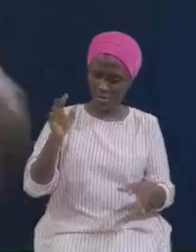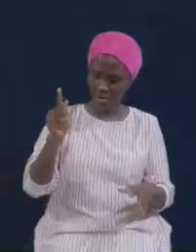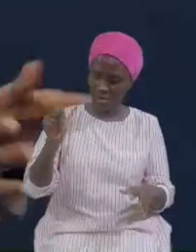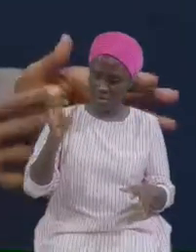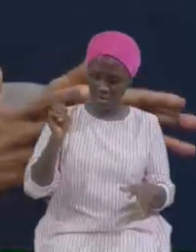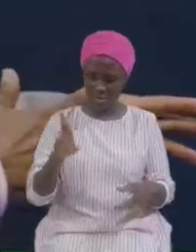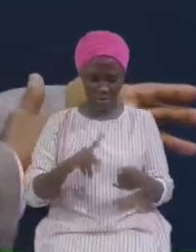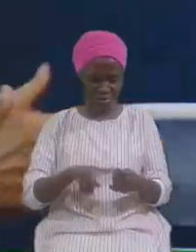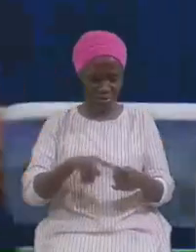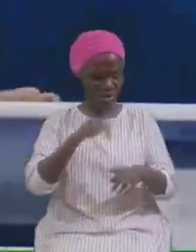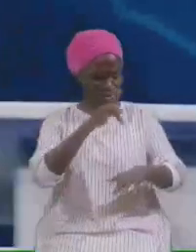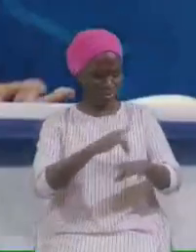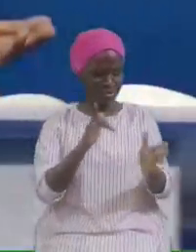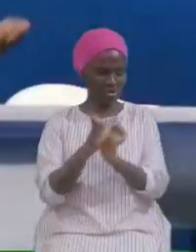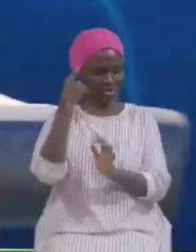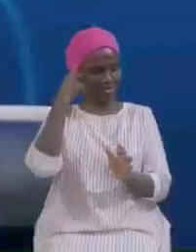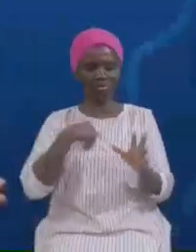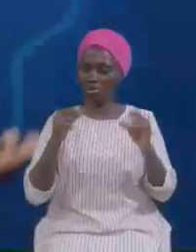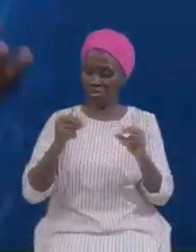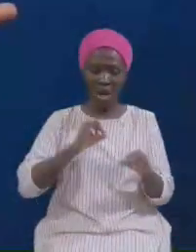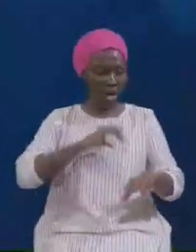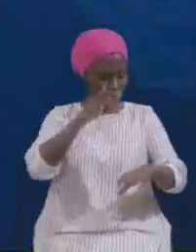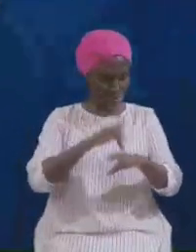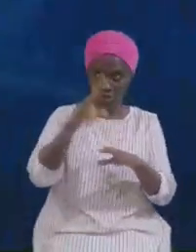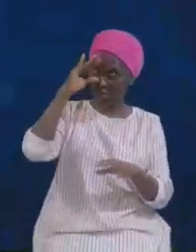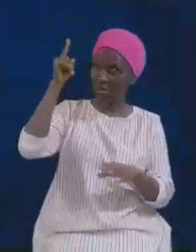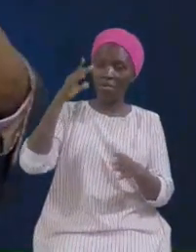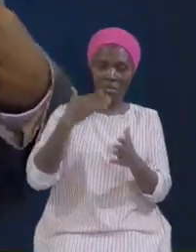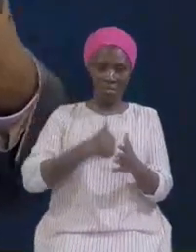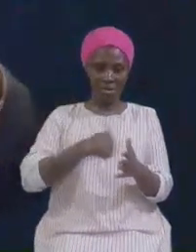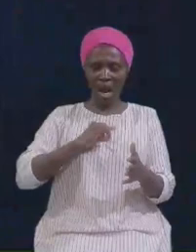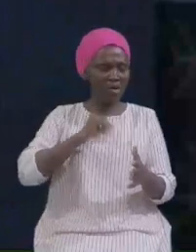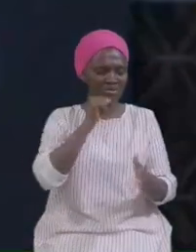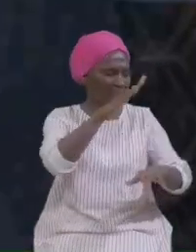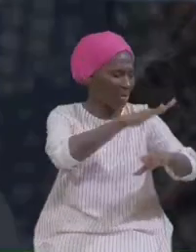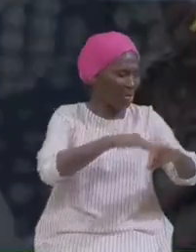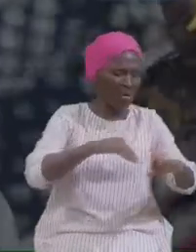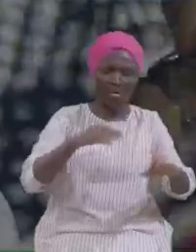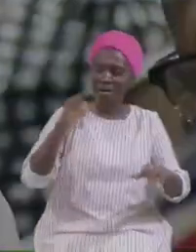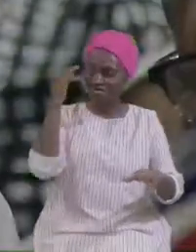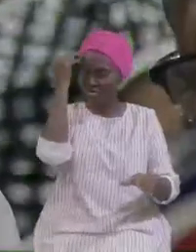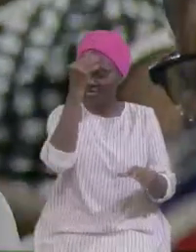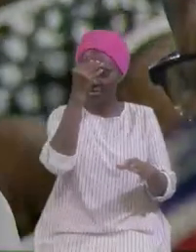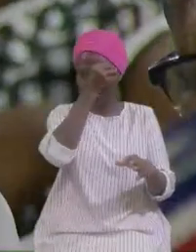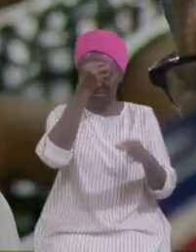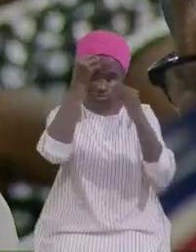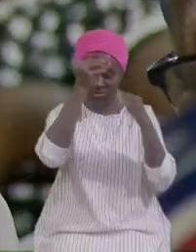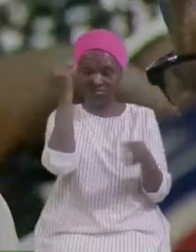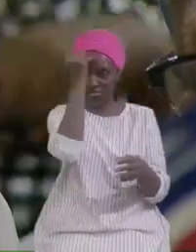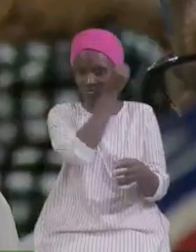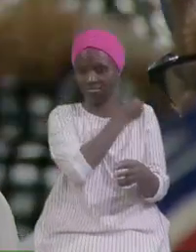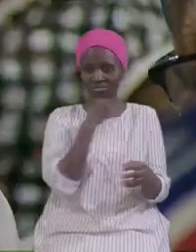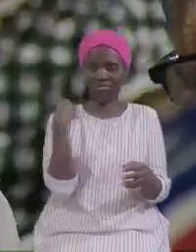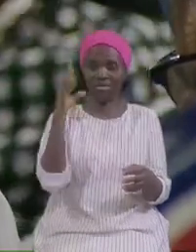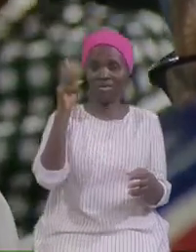vais toucher Jésus moi-même. Je ne vais pas appeler Marie pour venir toucher Jésus pour moi. Je vais le toucher moi-même. Je ne vais